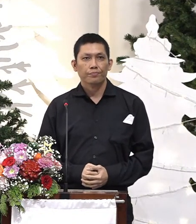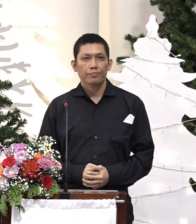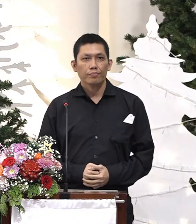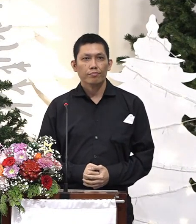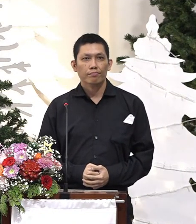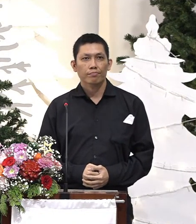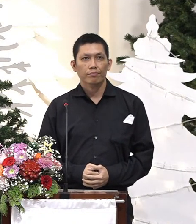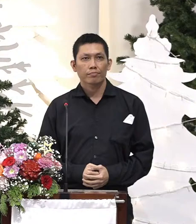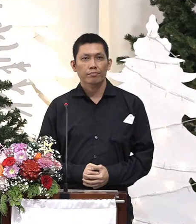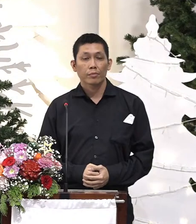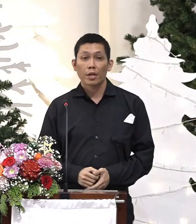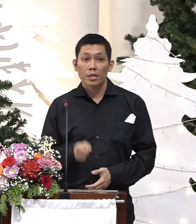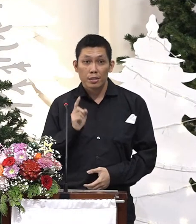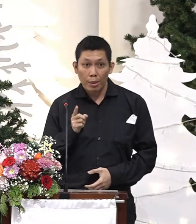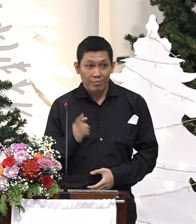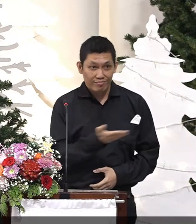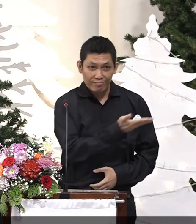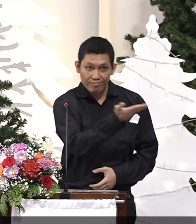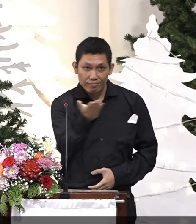12-17.